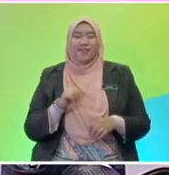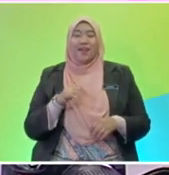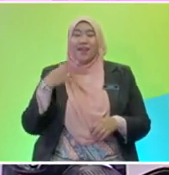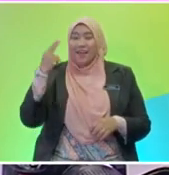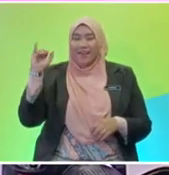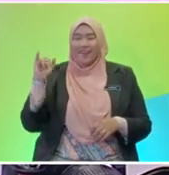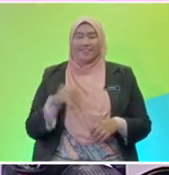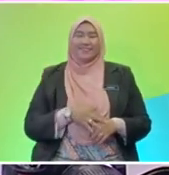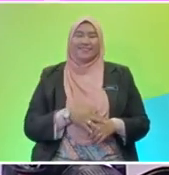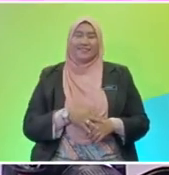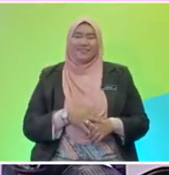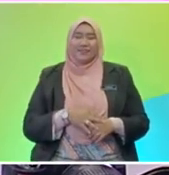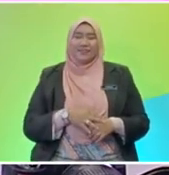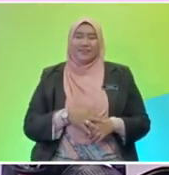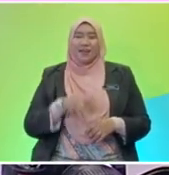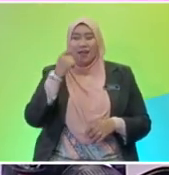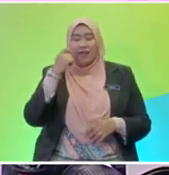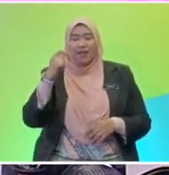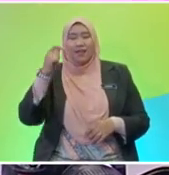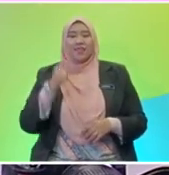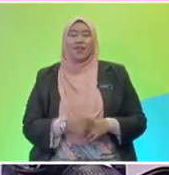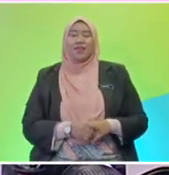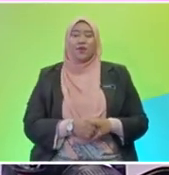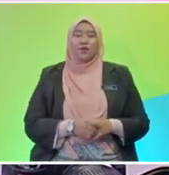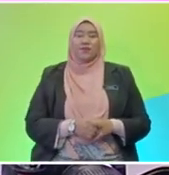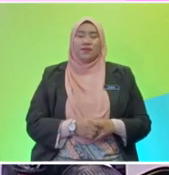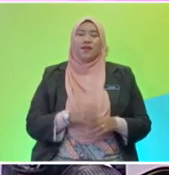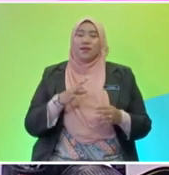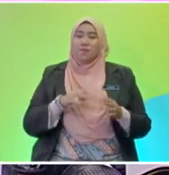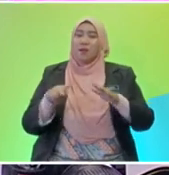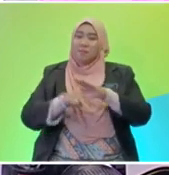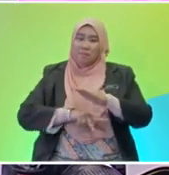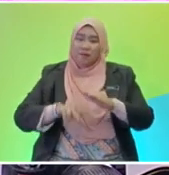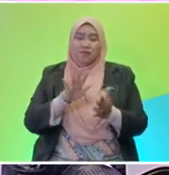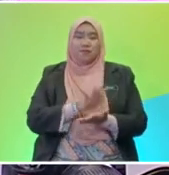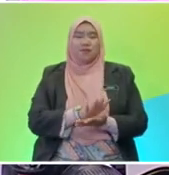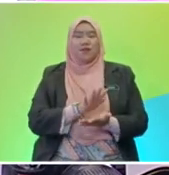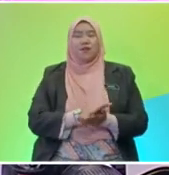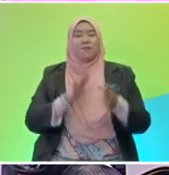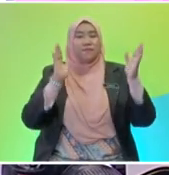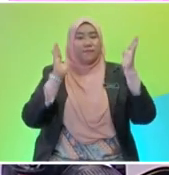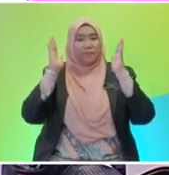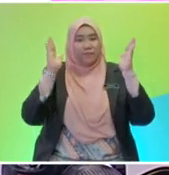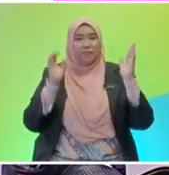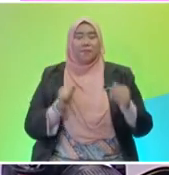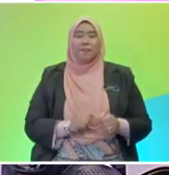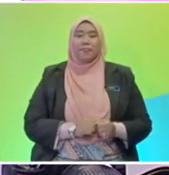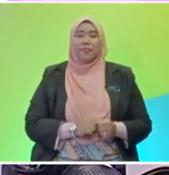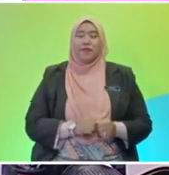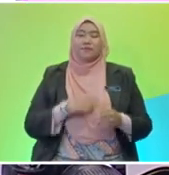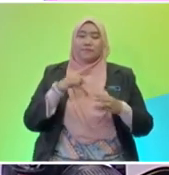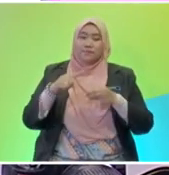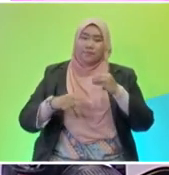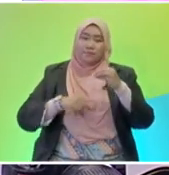sudah menonton Didik Dini sekarang kita dalam slot dengan mata pelajaran bahasa Melayu topik